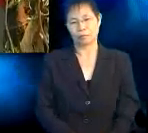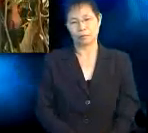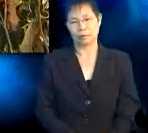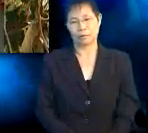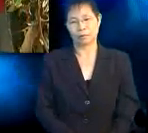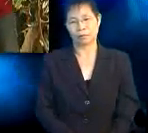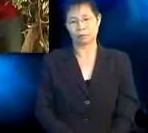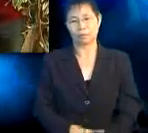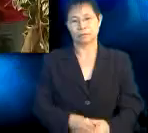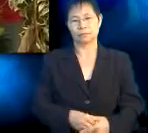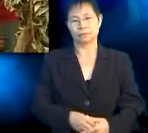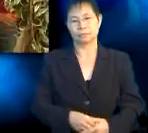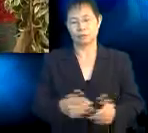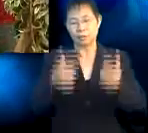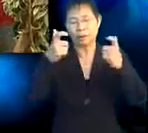Cepat!